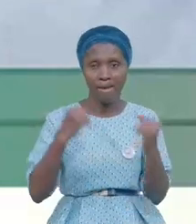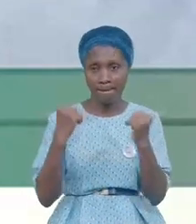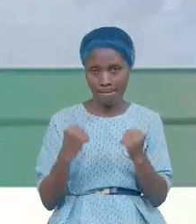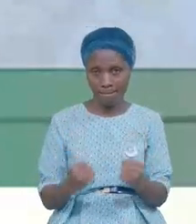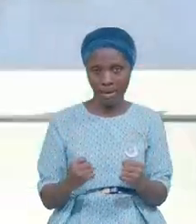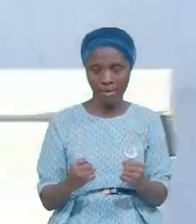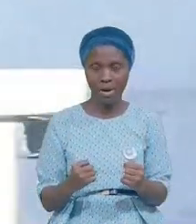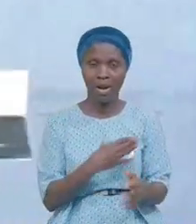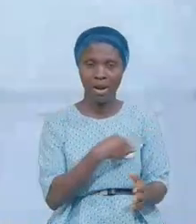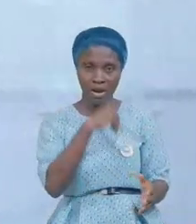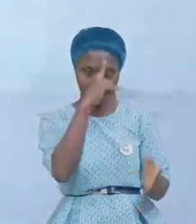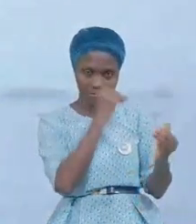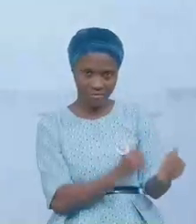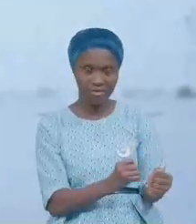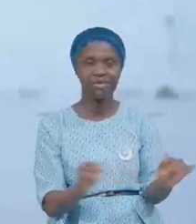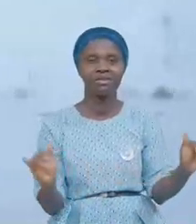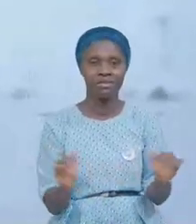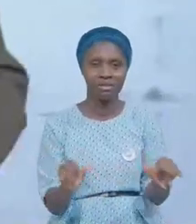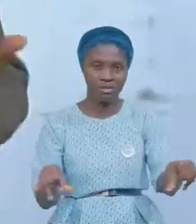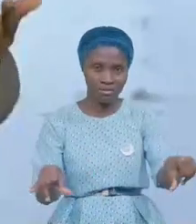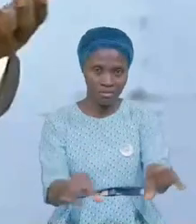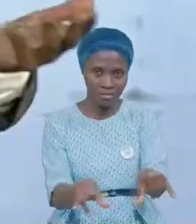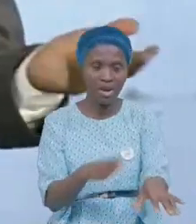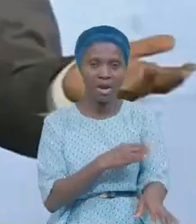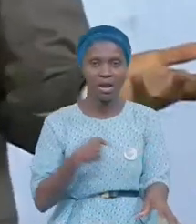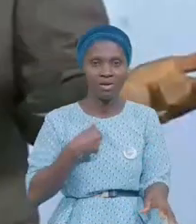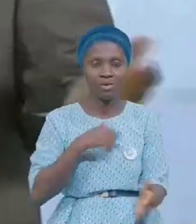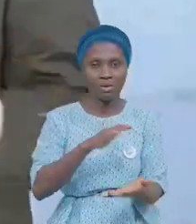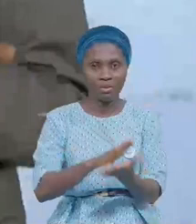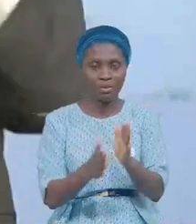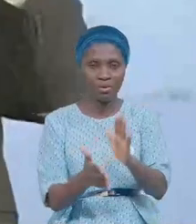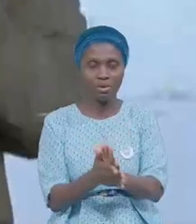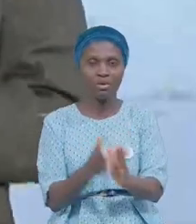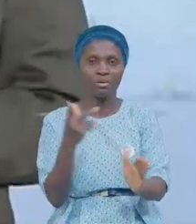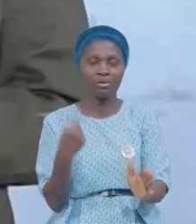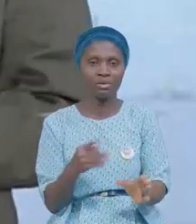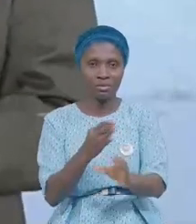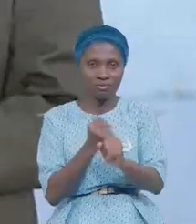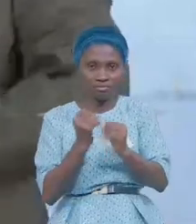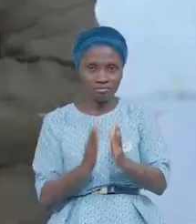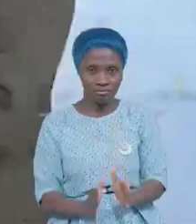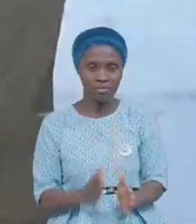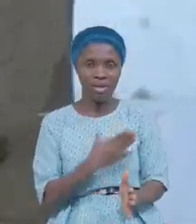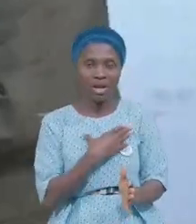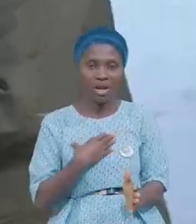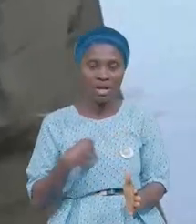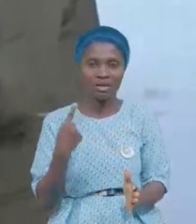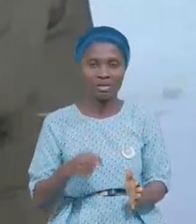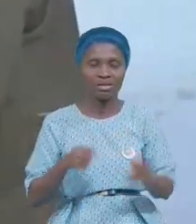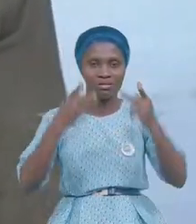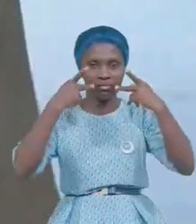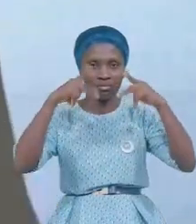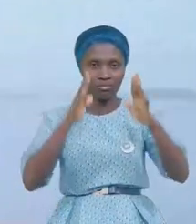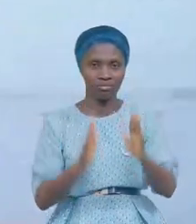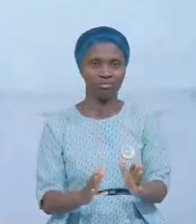même mesure. Et nous devenons possesseurs, nous devenons participants, nous devenons proclamateurs. Voyons